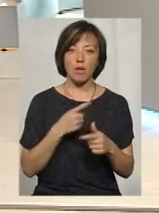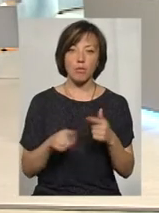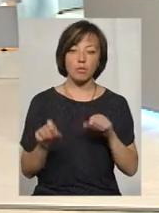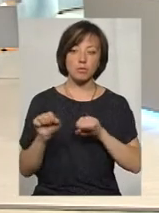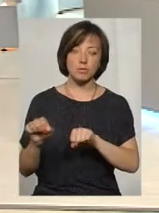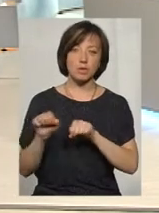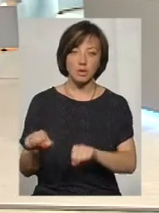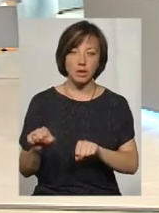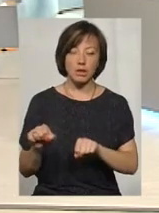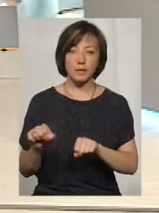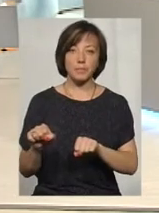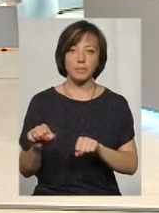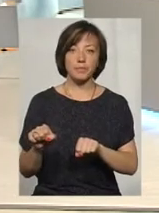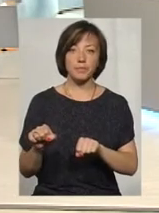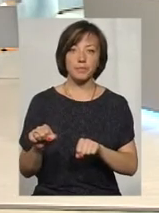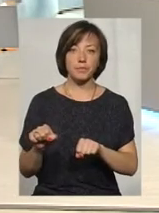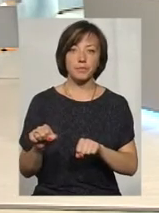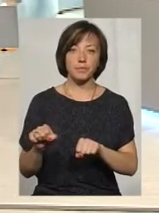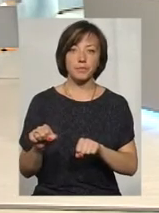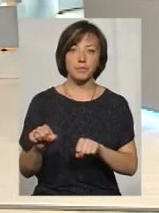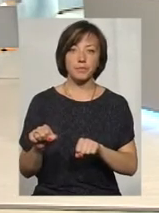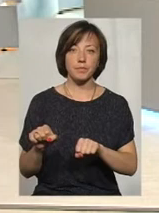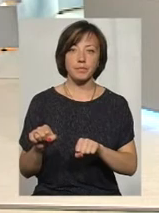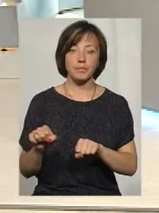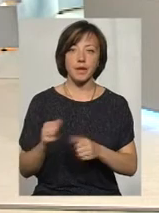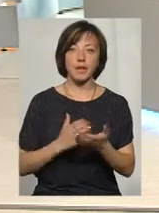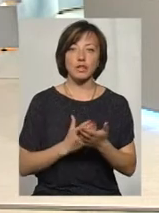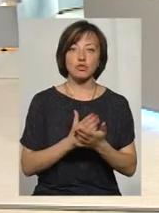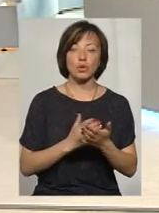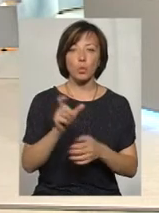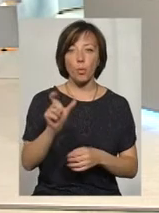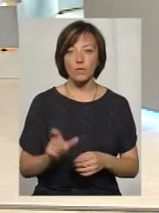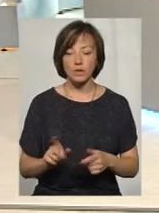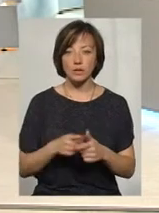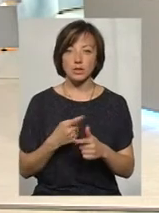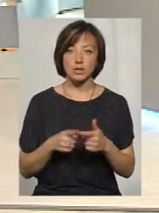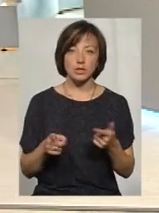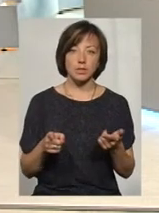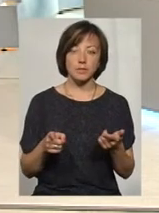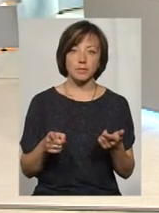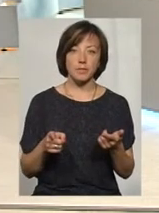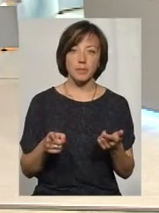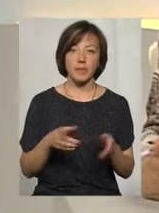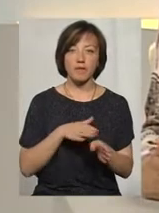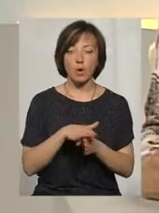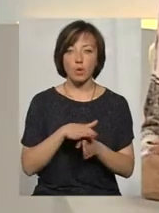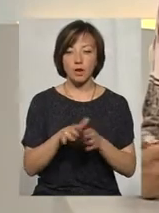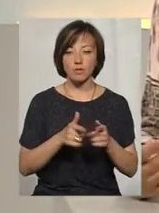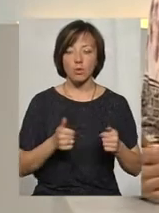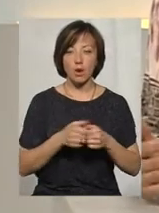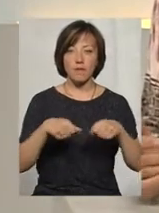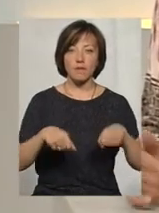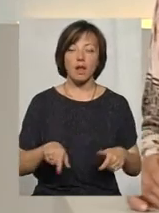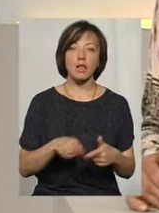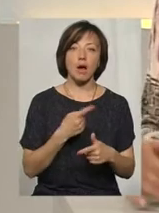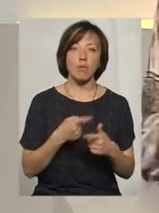дахом, як зазначив дозвонювач, чиновників, чи то чиновників виконавчих органів влади або